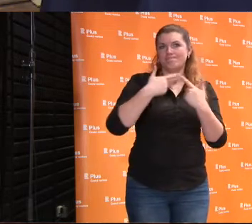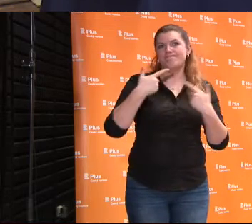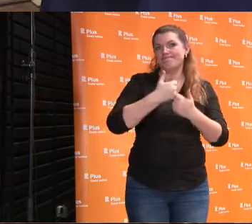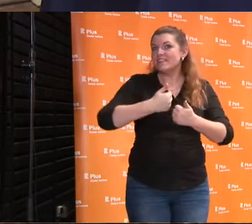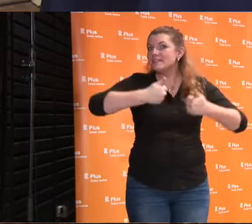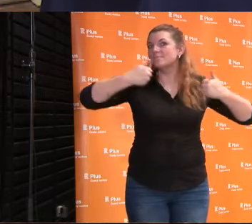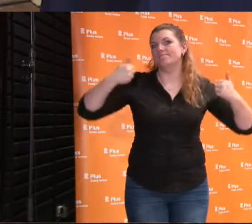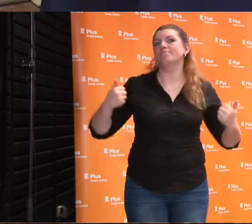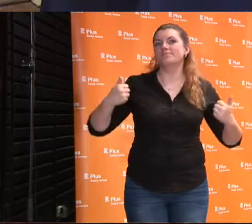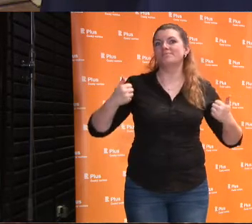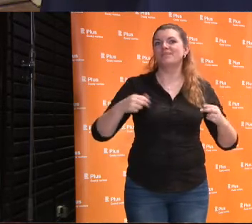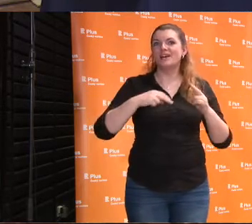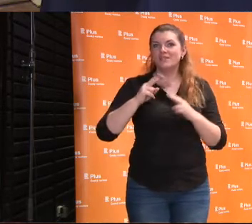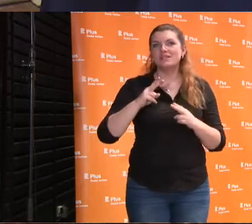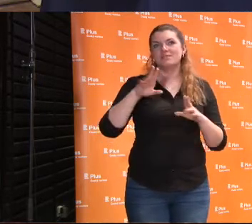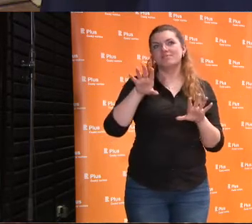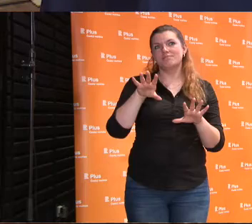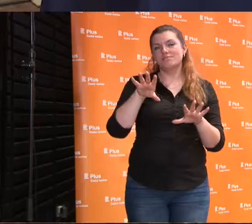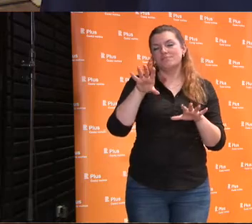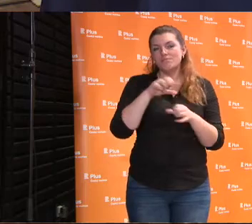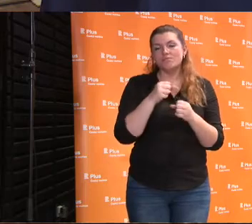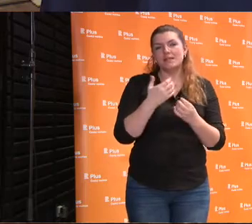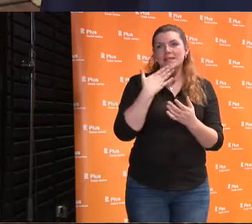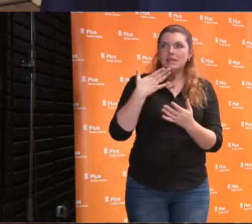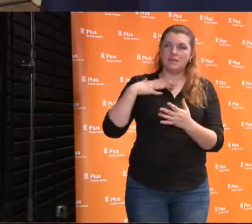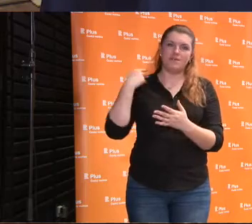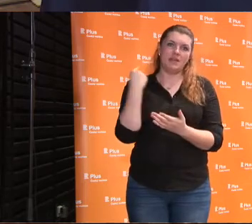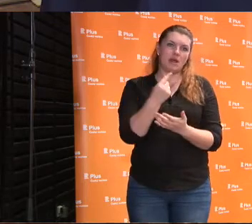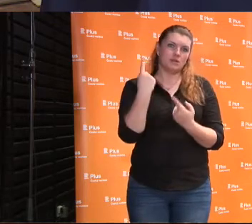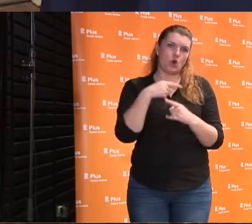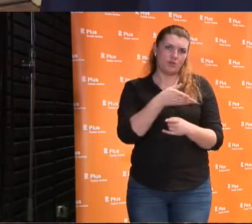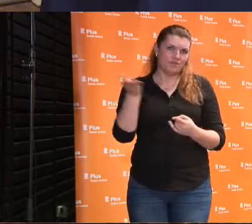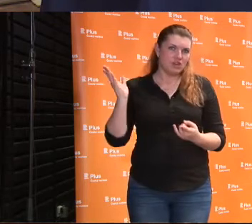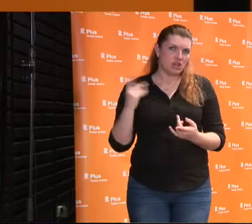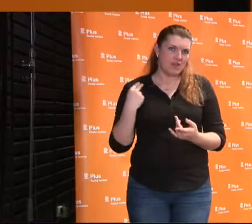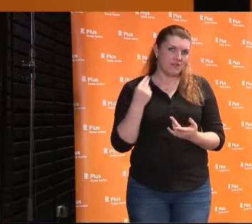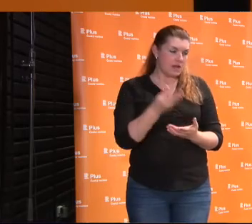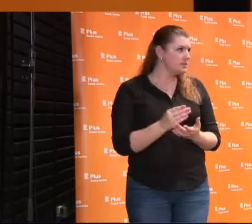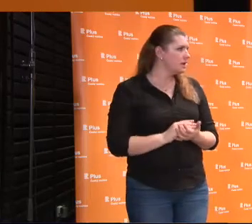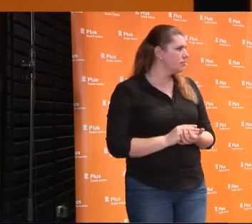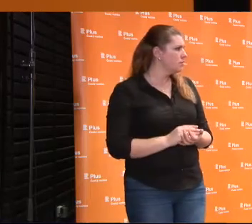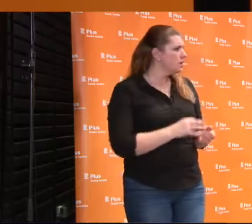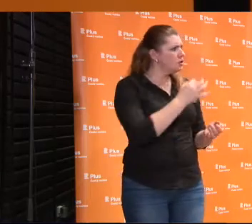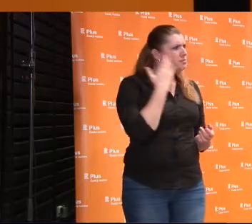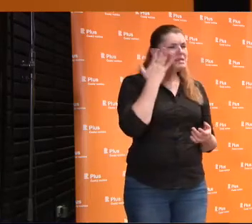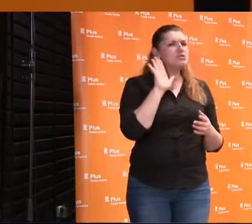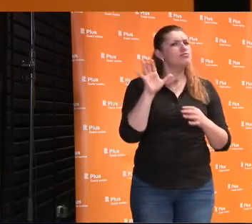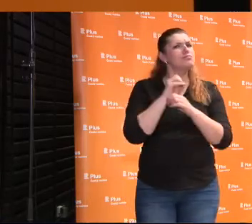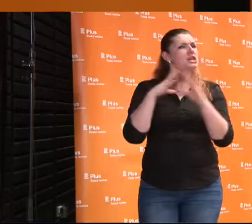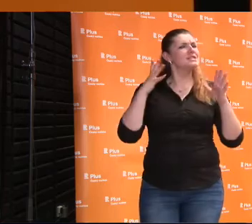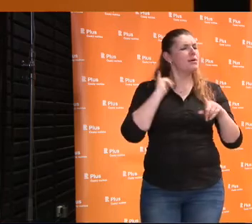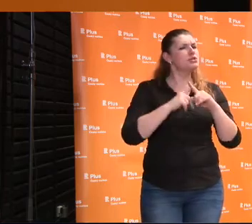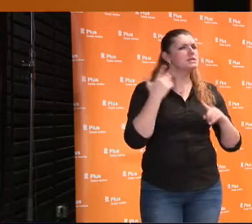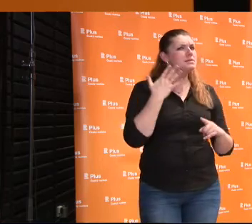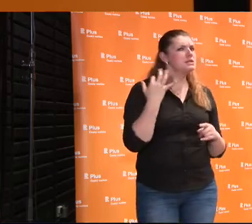práce akceptovat pomocí financování z veřejných zdrojů. Jo? Čili Pardon, jak konkrétně by to mohlo vypadat? Nebo co přesně máte